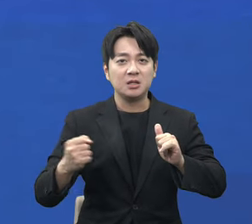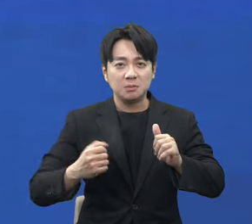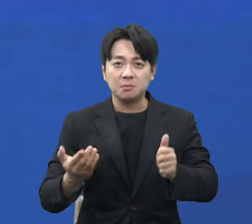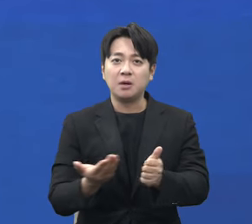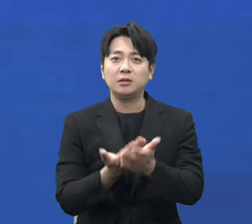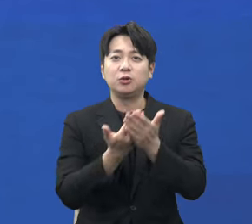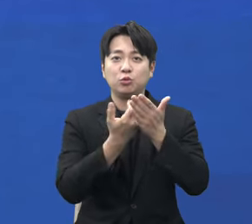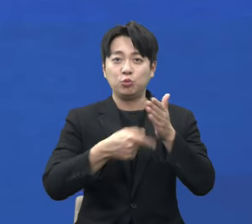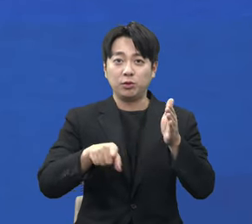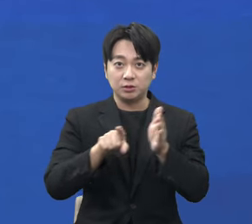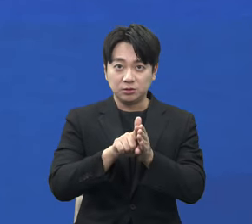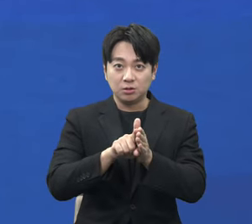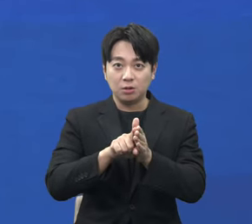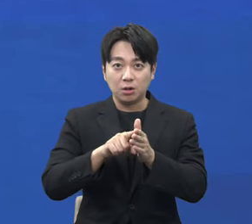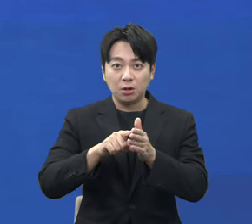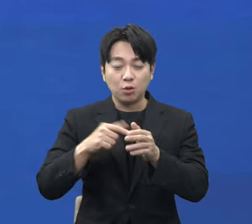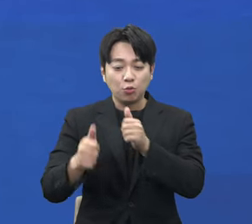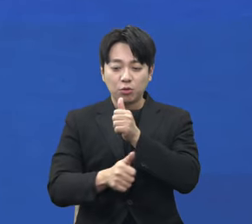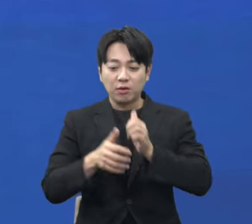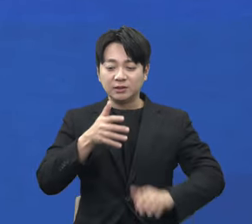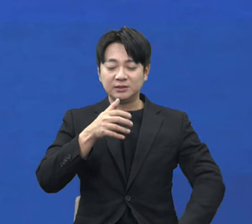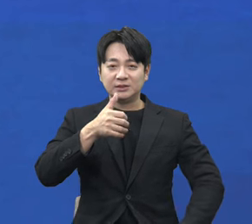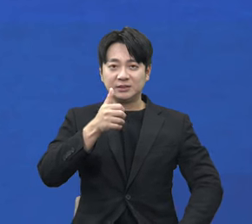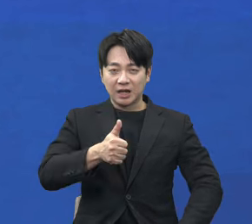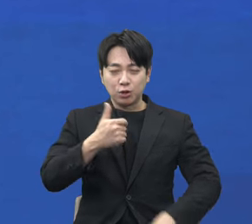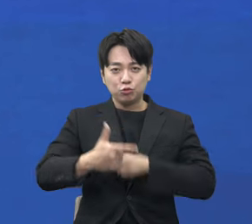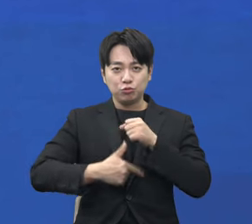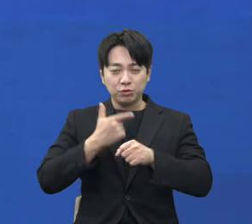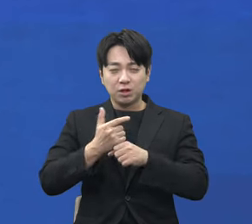농어민위원장을 6년 동안 이끌어왔습니다.